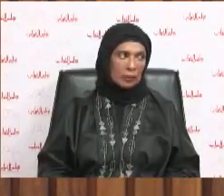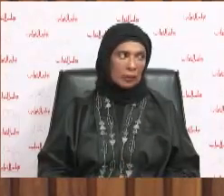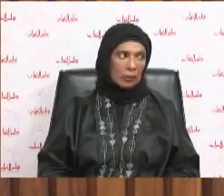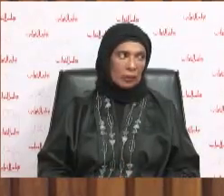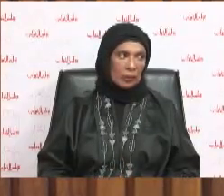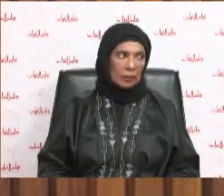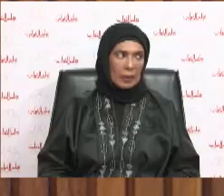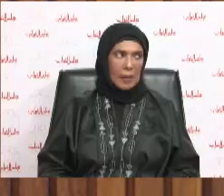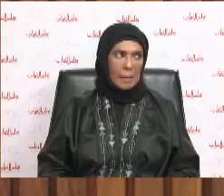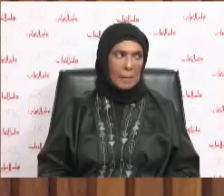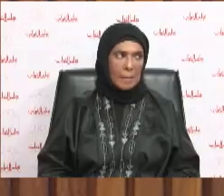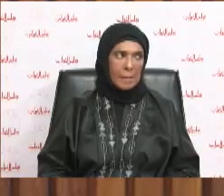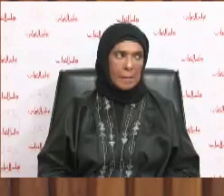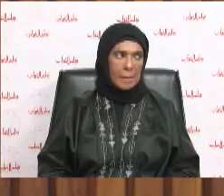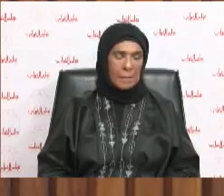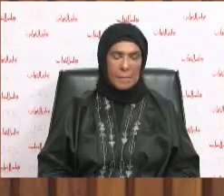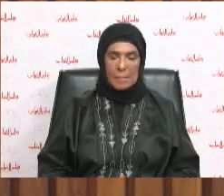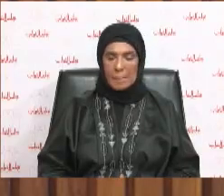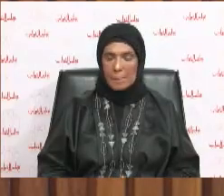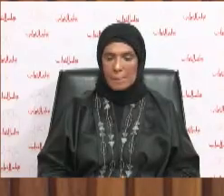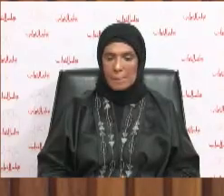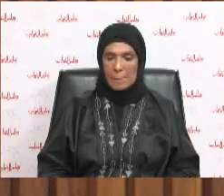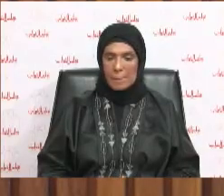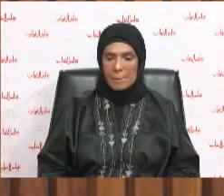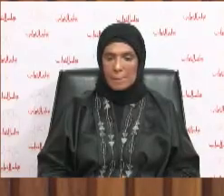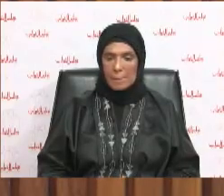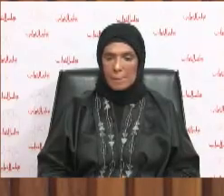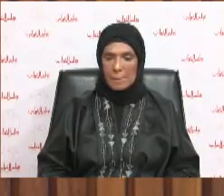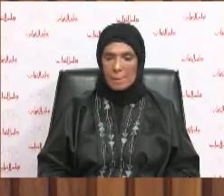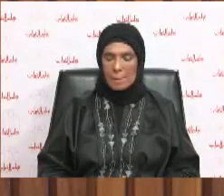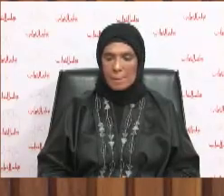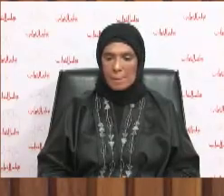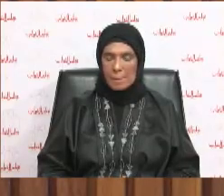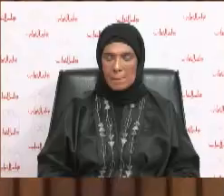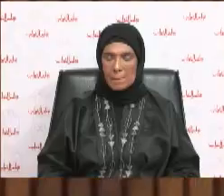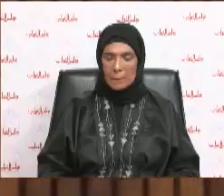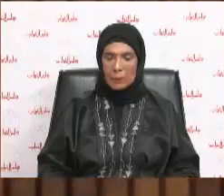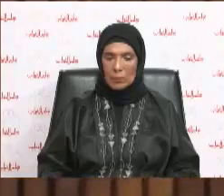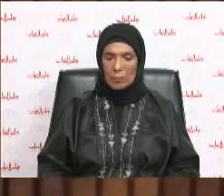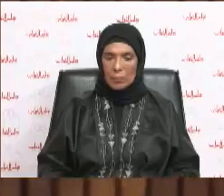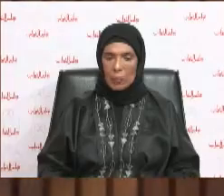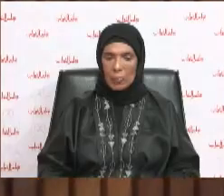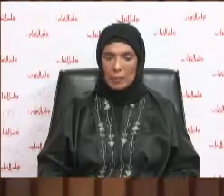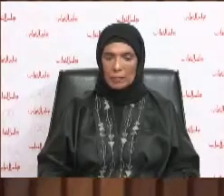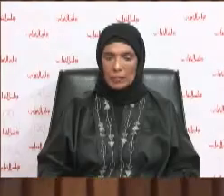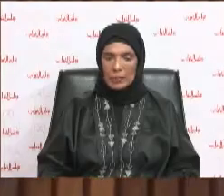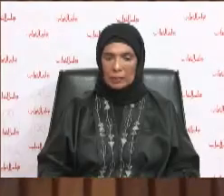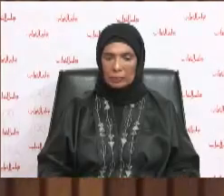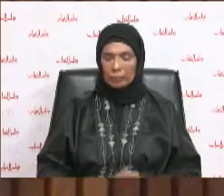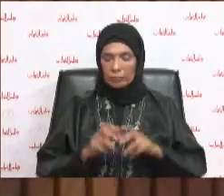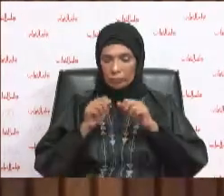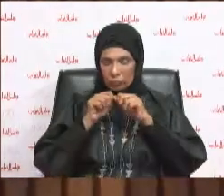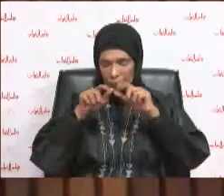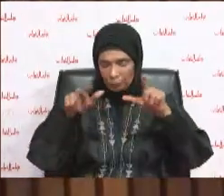هذه. سعادة النائب بدر التميمي، تفضل. شكرا سعادة الرئيس. طول العمر حبيب بس نوضح